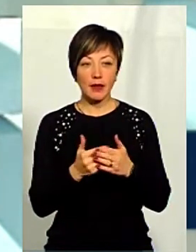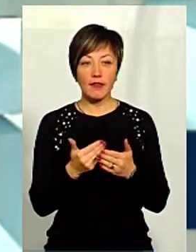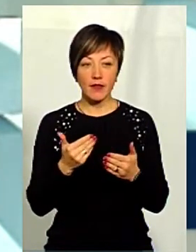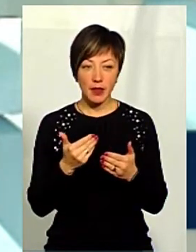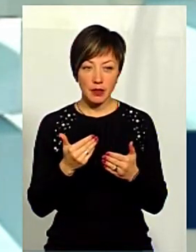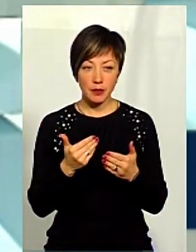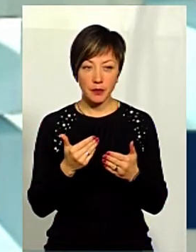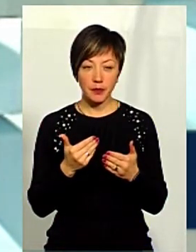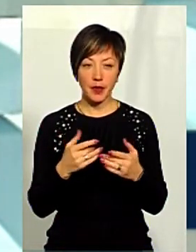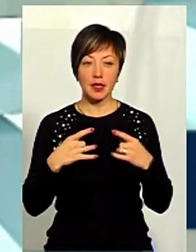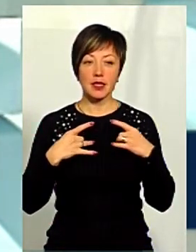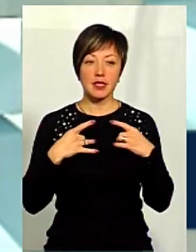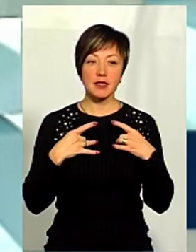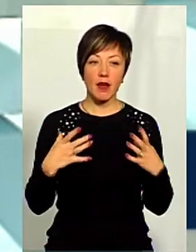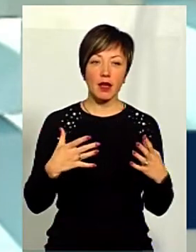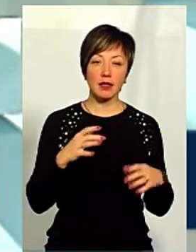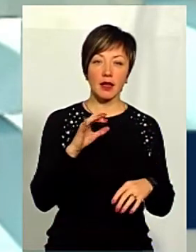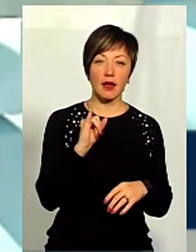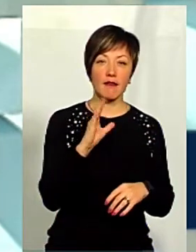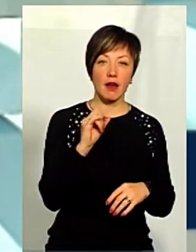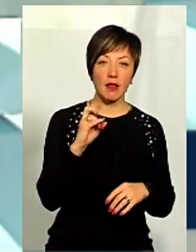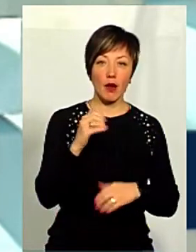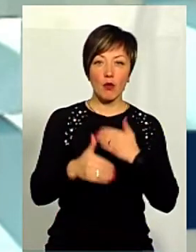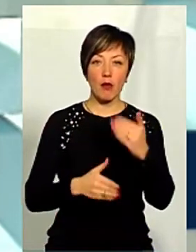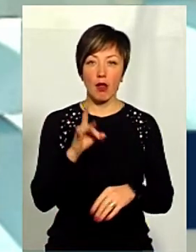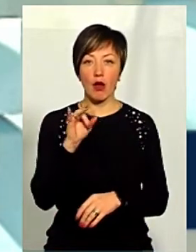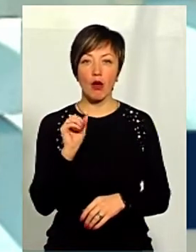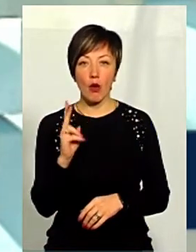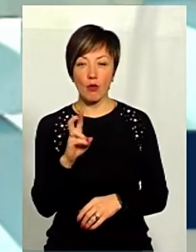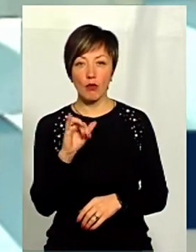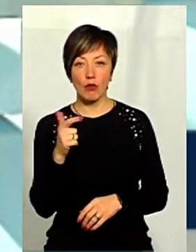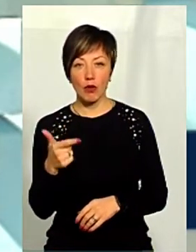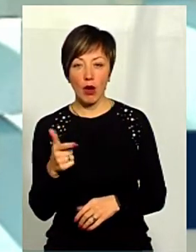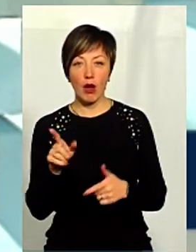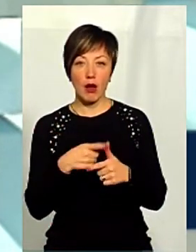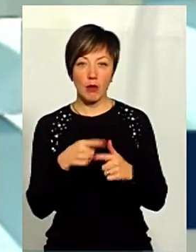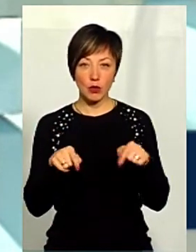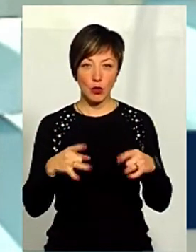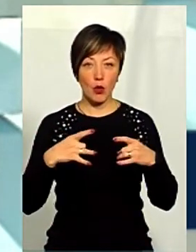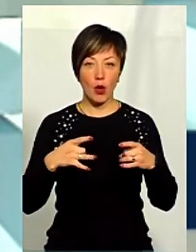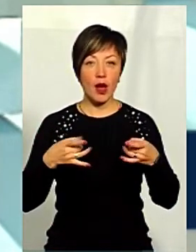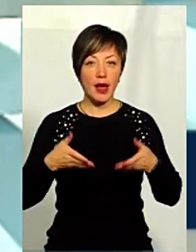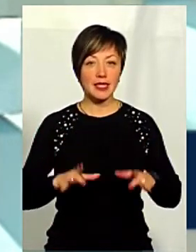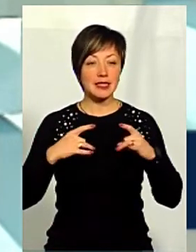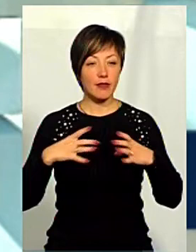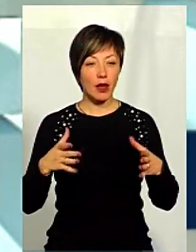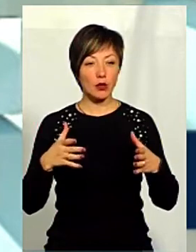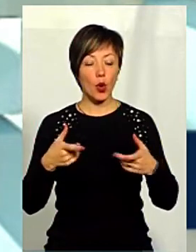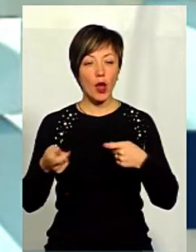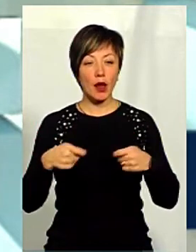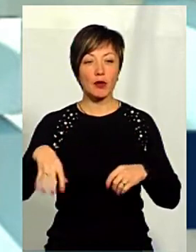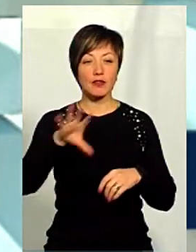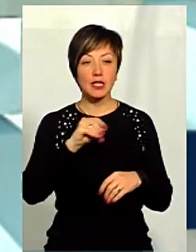від свята Івана Купала, Рокбугу або, наприклад, цього різдвяного ярмарку, все,